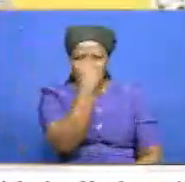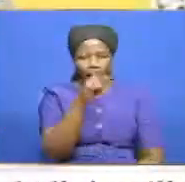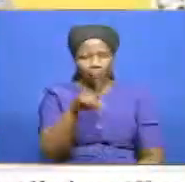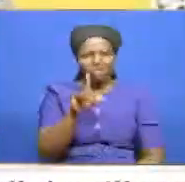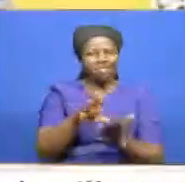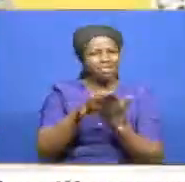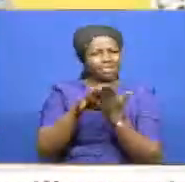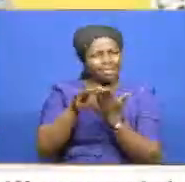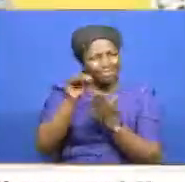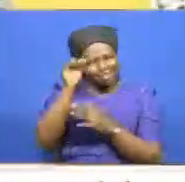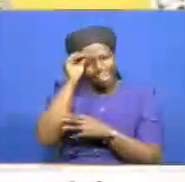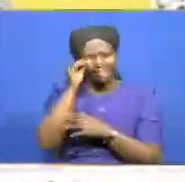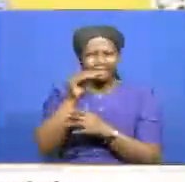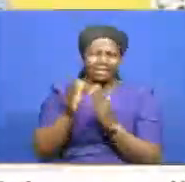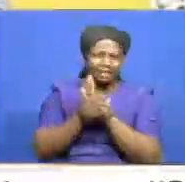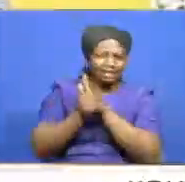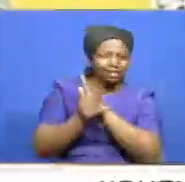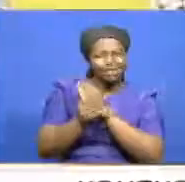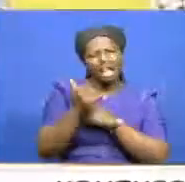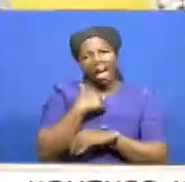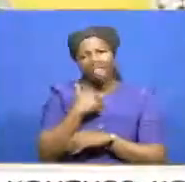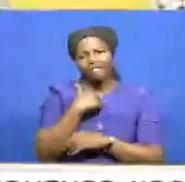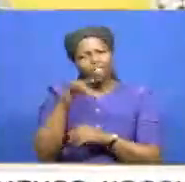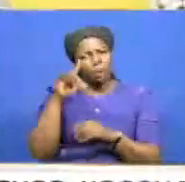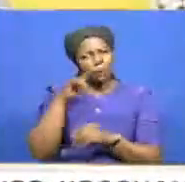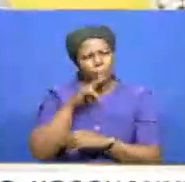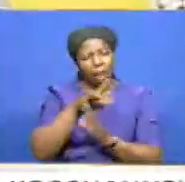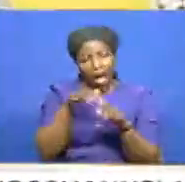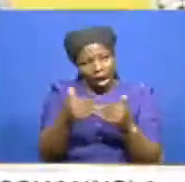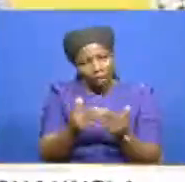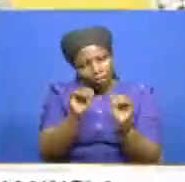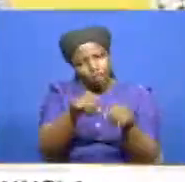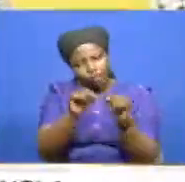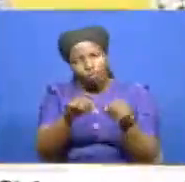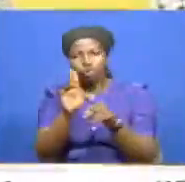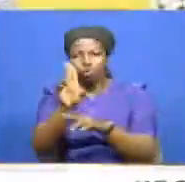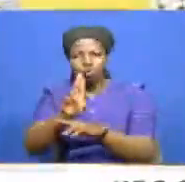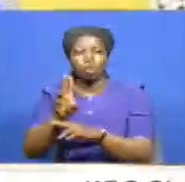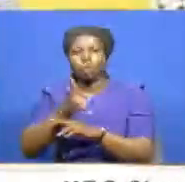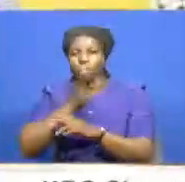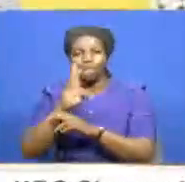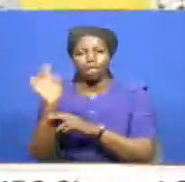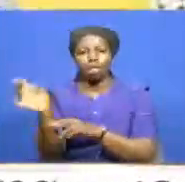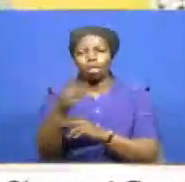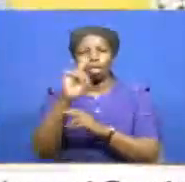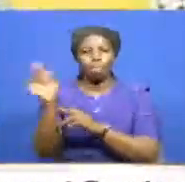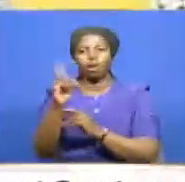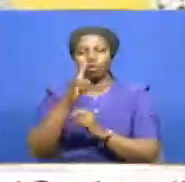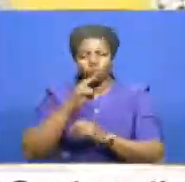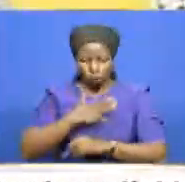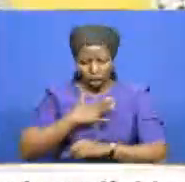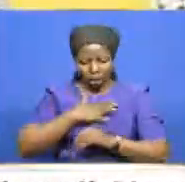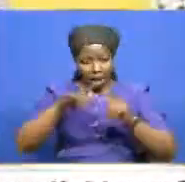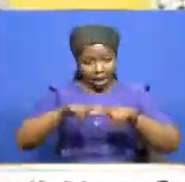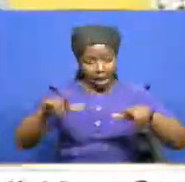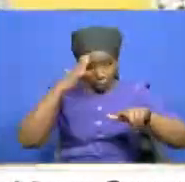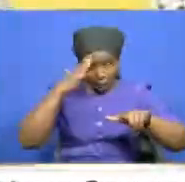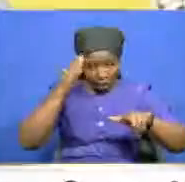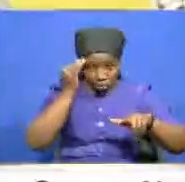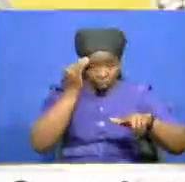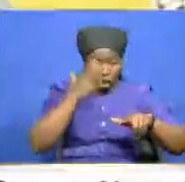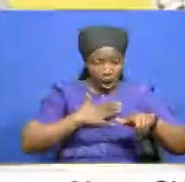ujuzi zaidi vile tunaweza nyunyizia mashamba yetu maji, kwa sababu tunajua inji yetu iko na uhaba wa chakula,